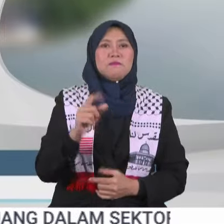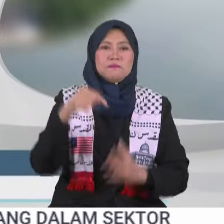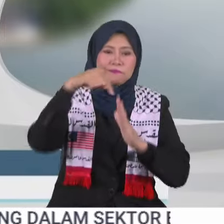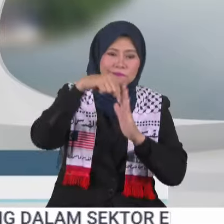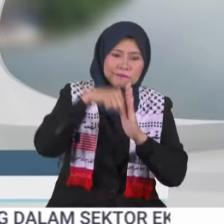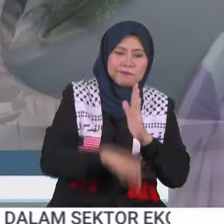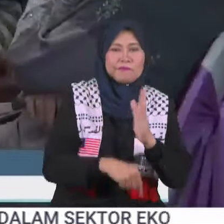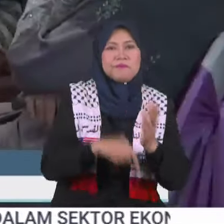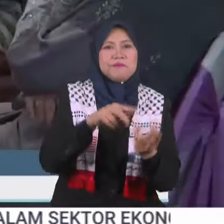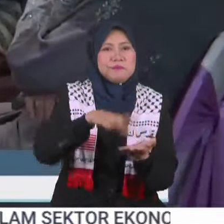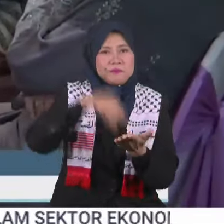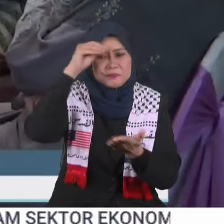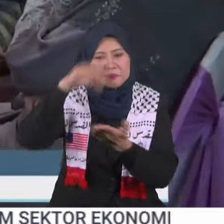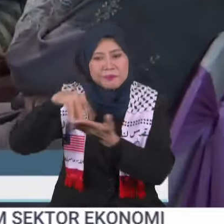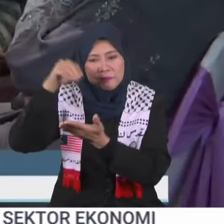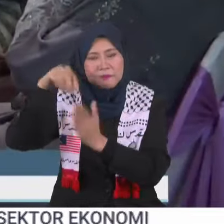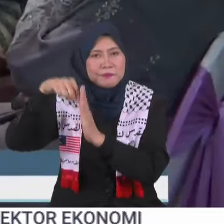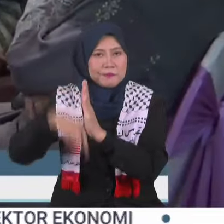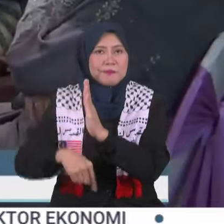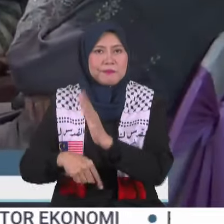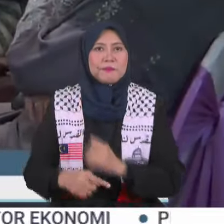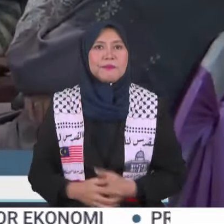mendalam.